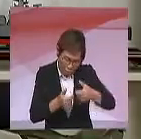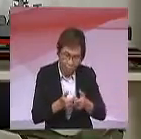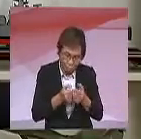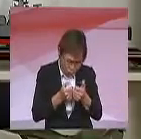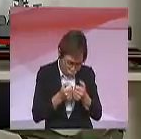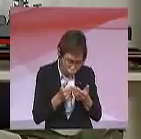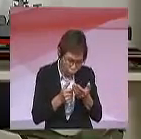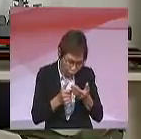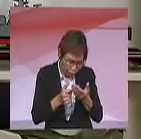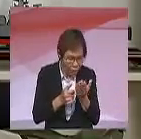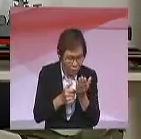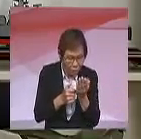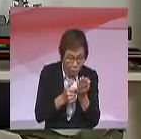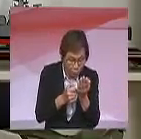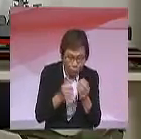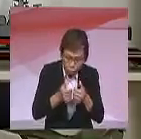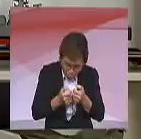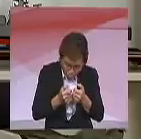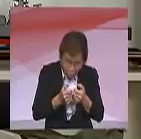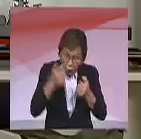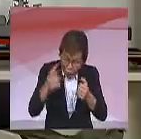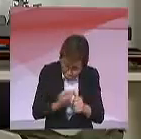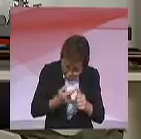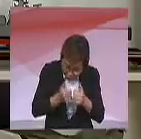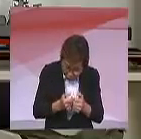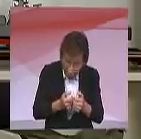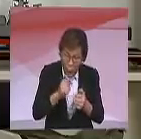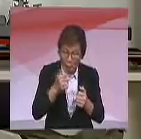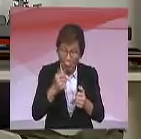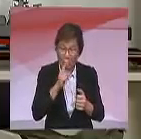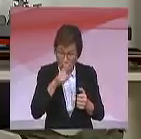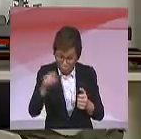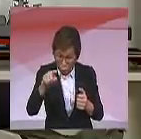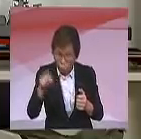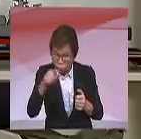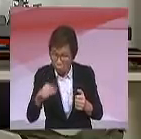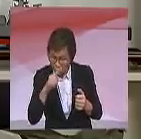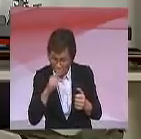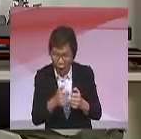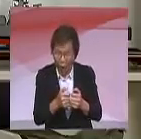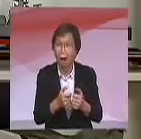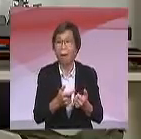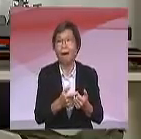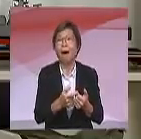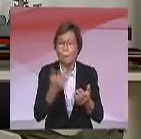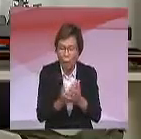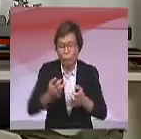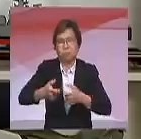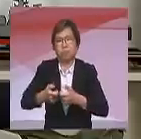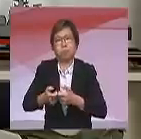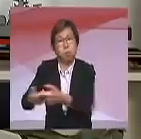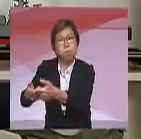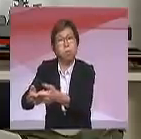tersebut. Kerana penyebar berita juga boleh dikenakan tindakan oleh pihak berkuasa sama ada PDRM